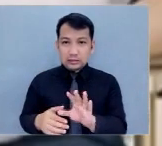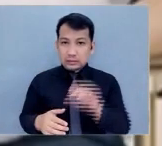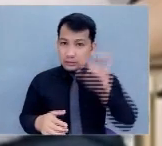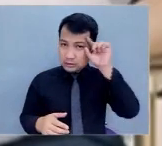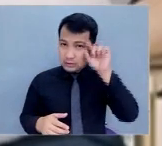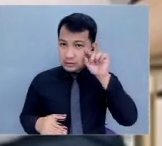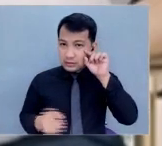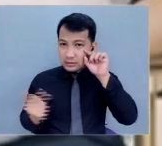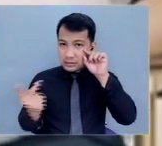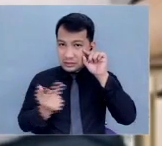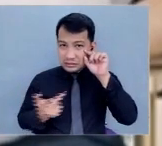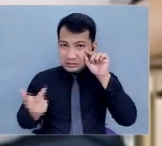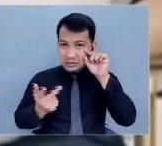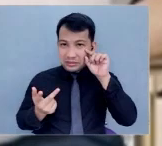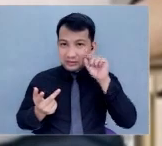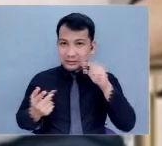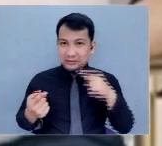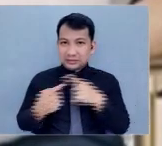ang